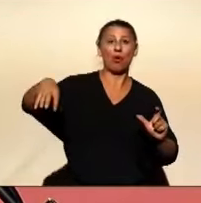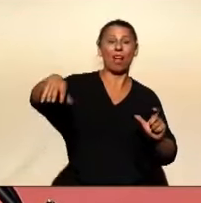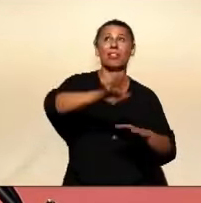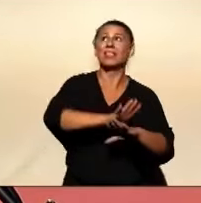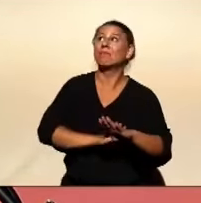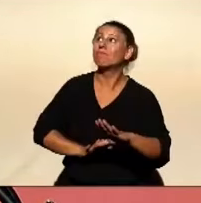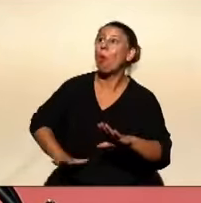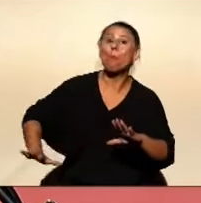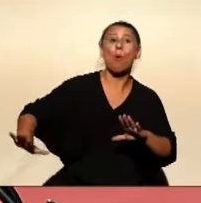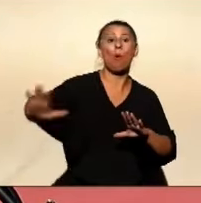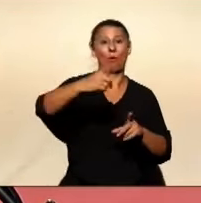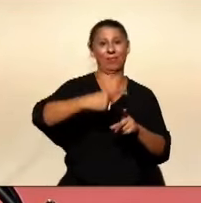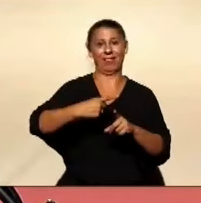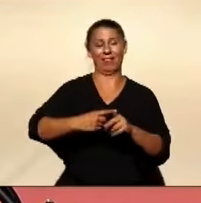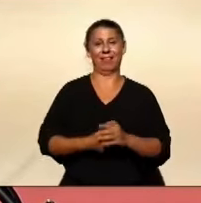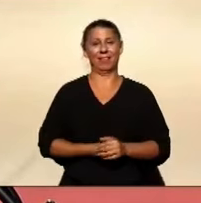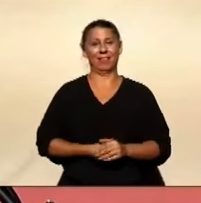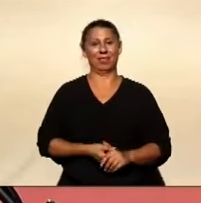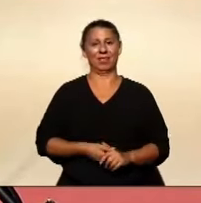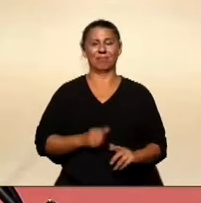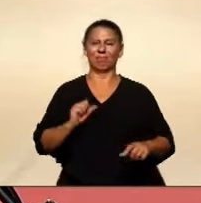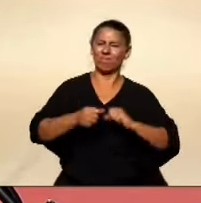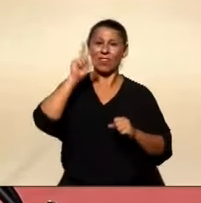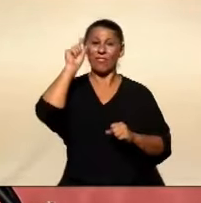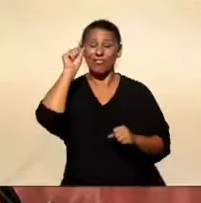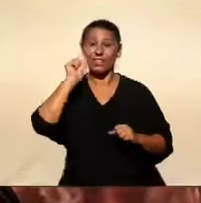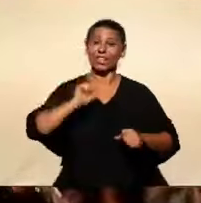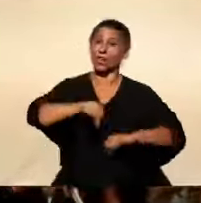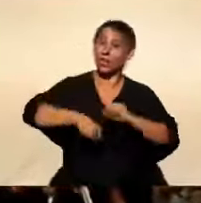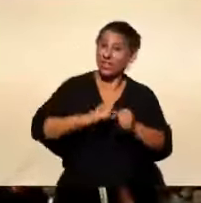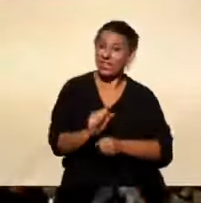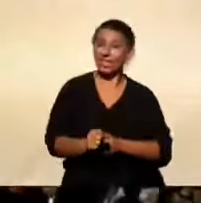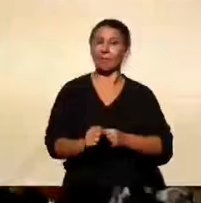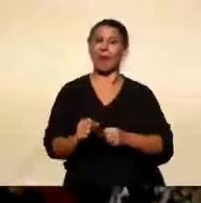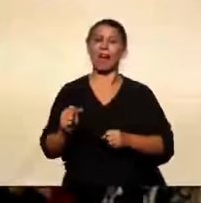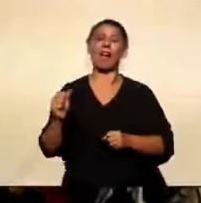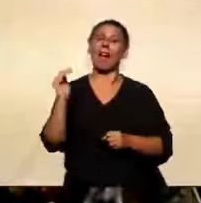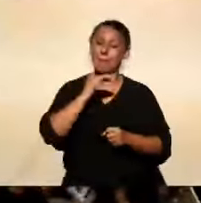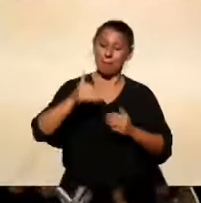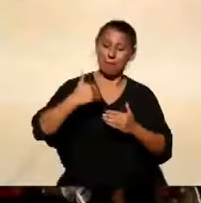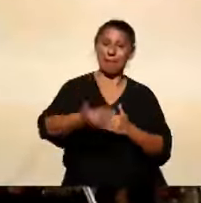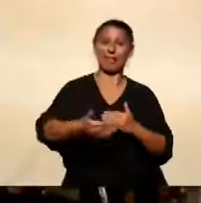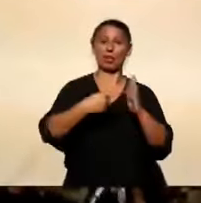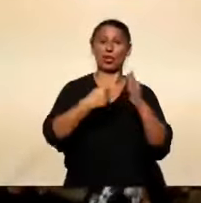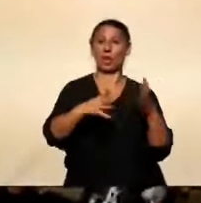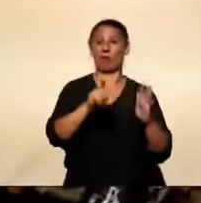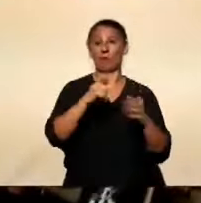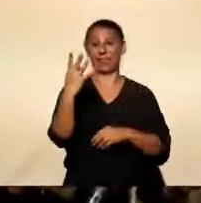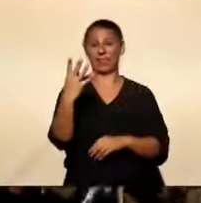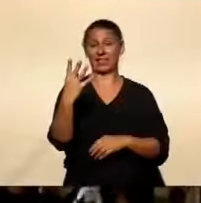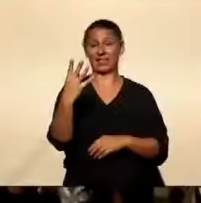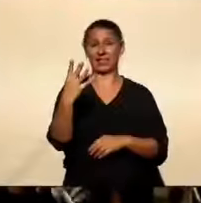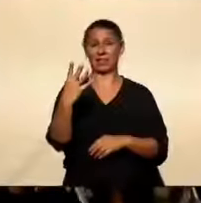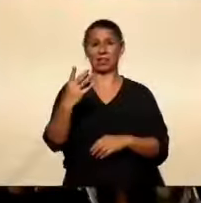της Ελλάδας. Από το ρωμαλαίο φοιτητικό κίνημα αμέσως μετά τη μεταπολίτευση